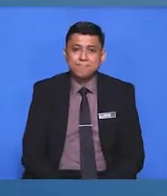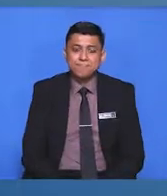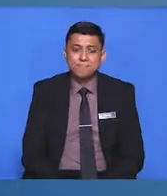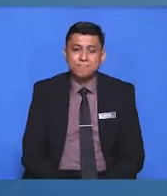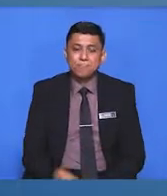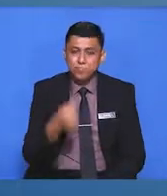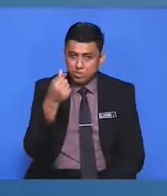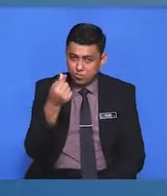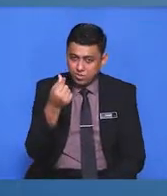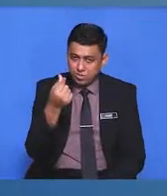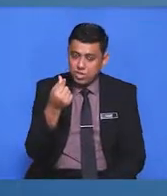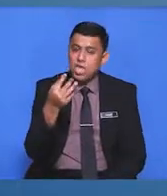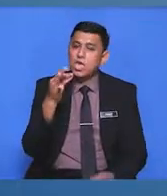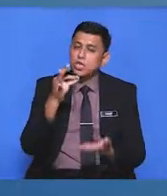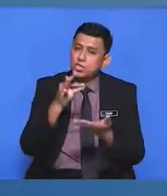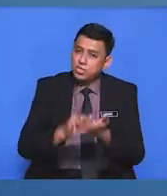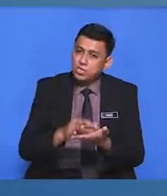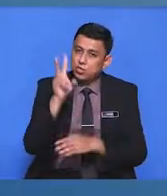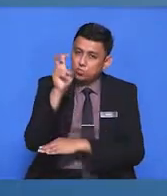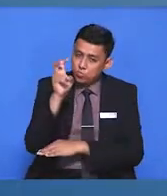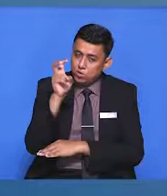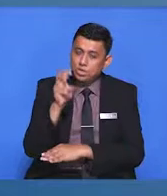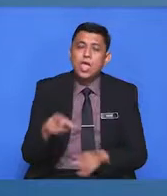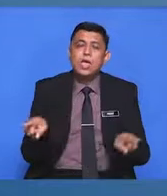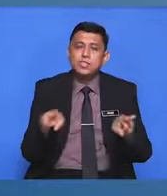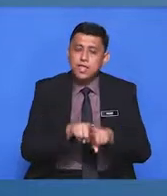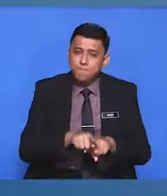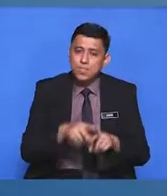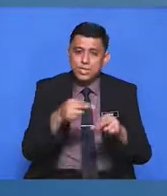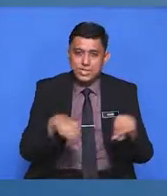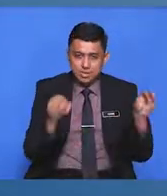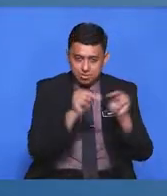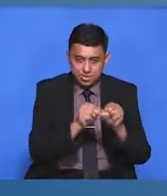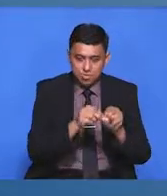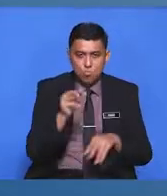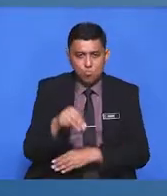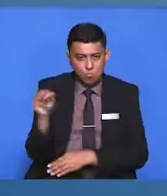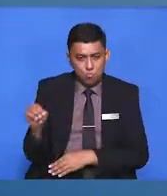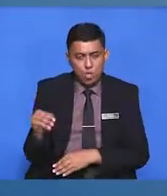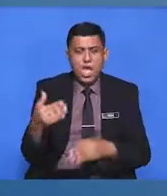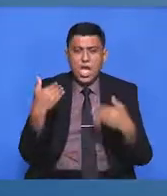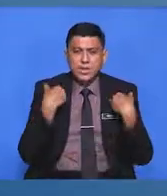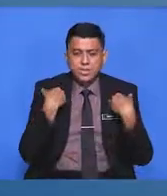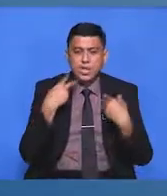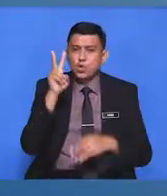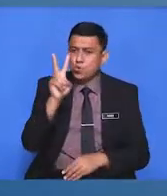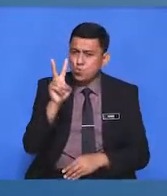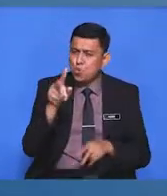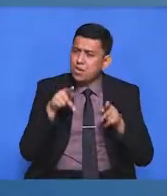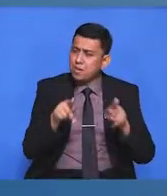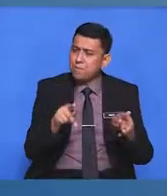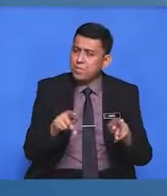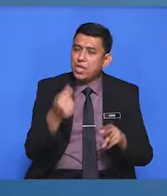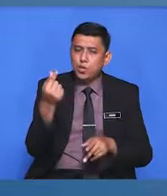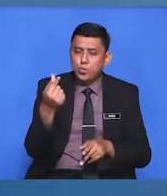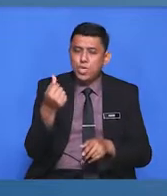Duit syiling 20 sen mempunyai sama nilai apabila murid-murid mempunyai dua keping duit